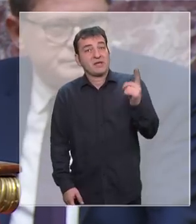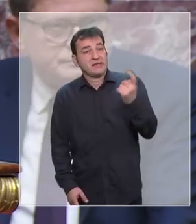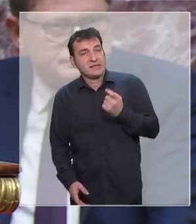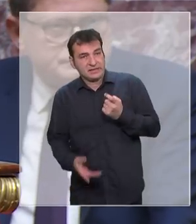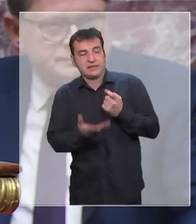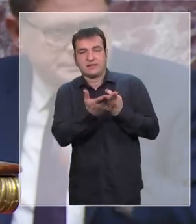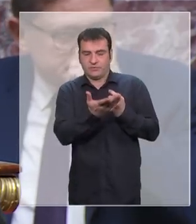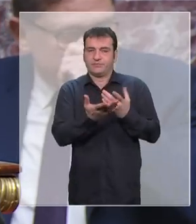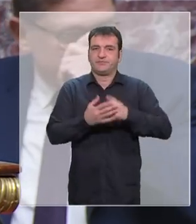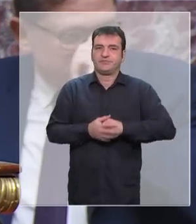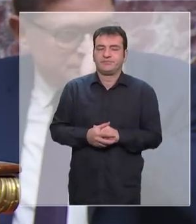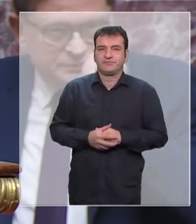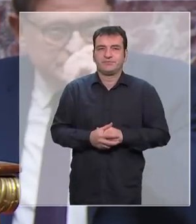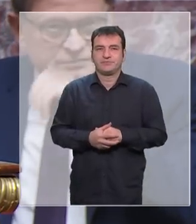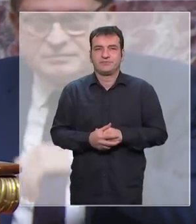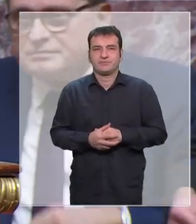groupe Horizon.